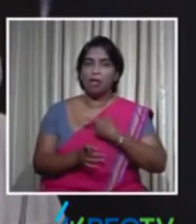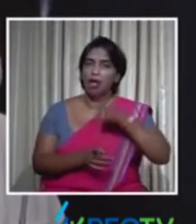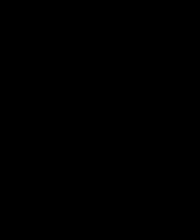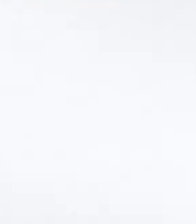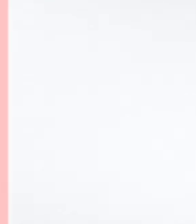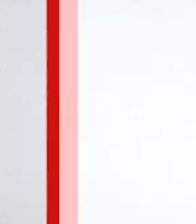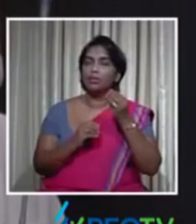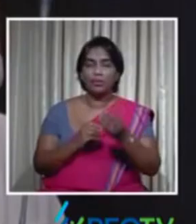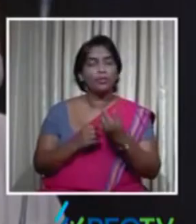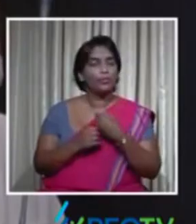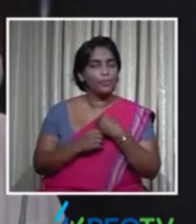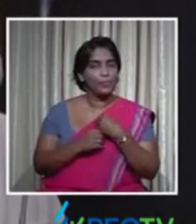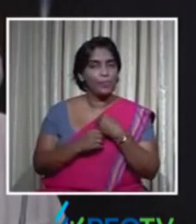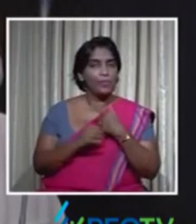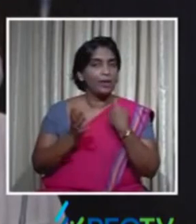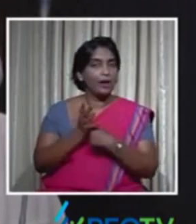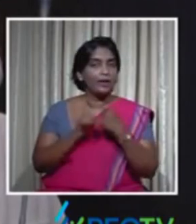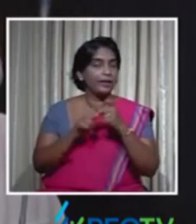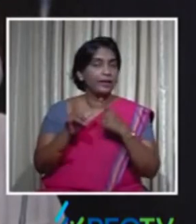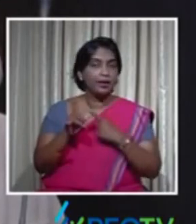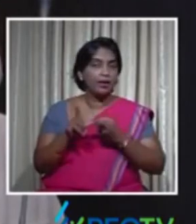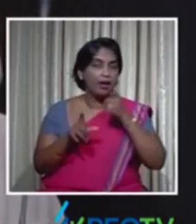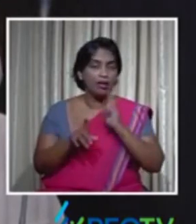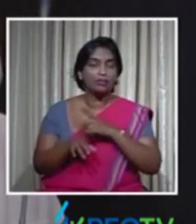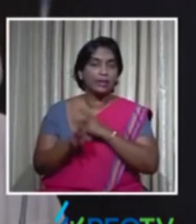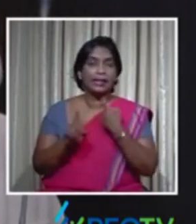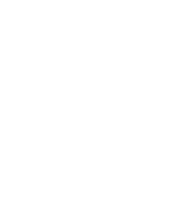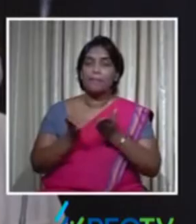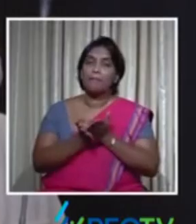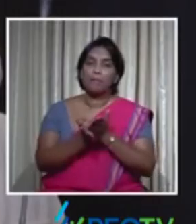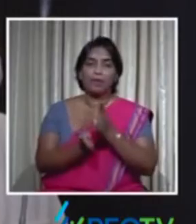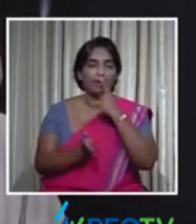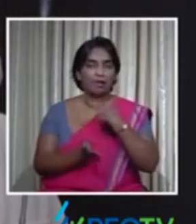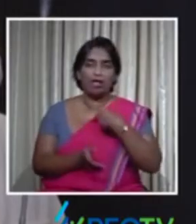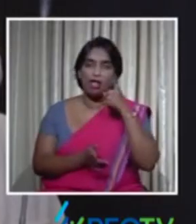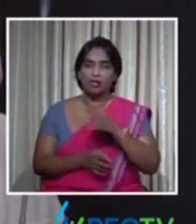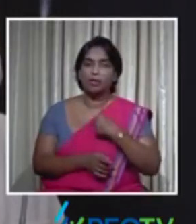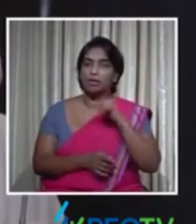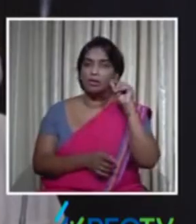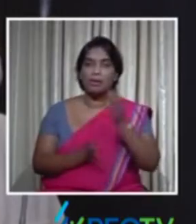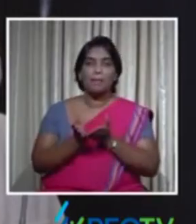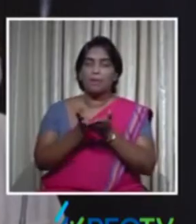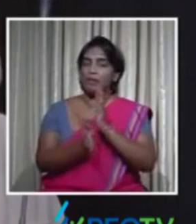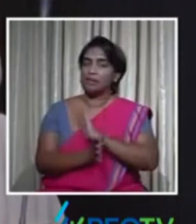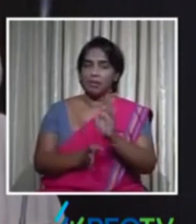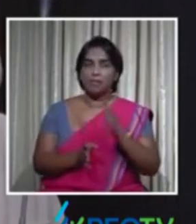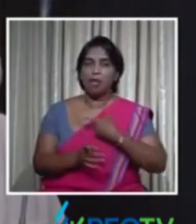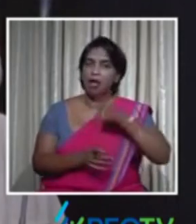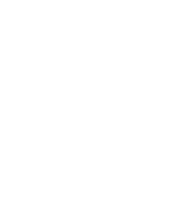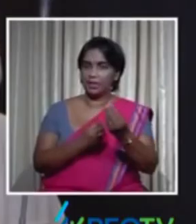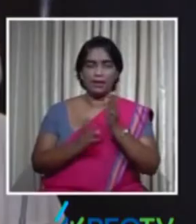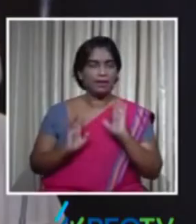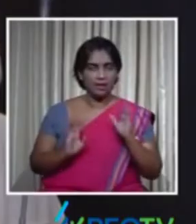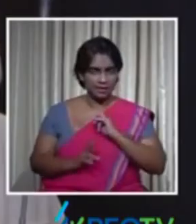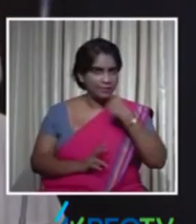දෙන්නේ නැහැ කියන එක ආඩියකින් අවසර ඉල්ලනවා කින්නියා ප්‍රාදේශ සභාව පාරුවක් දාන්න අපි පෑදිලෙම කියනවා පාරුවක් දාන්න එපා අපි අවසර ලබා දෙන්නේ නැහැ